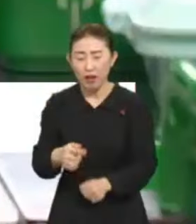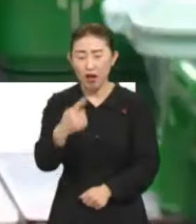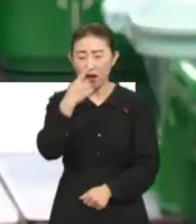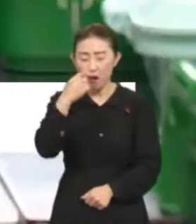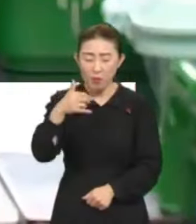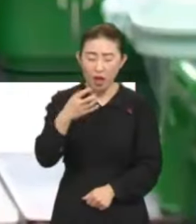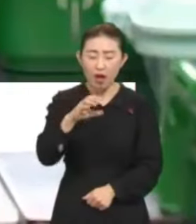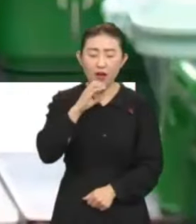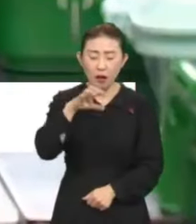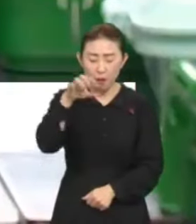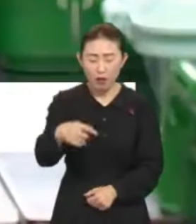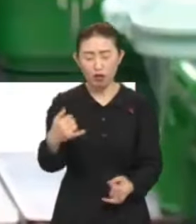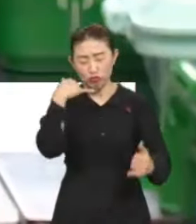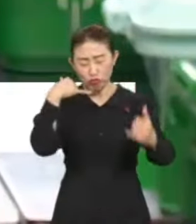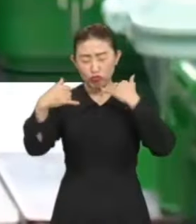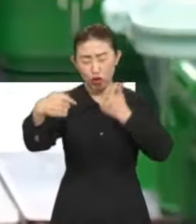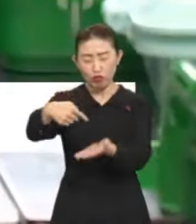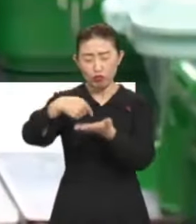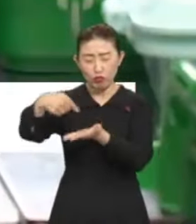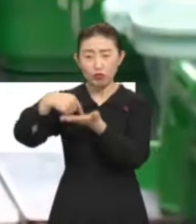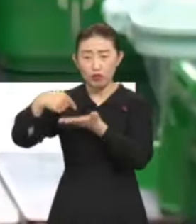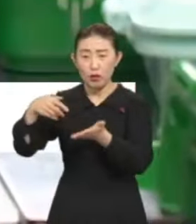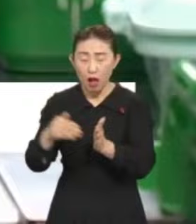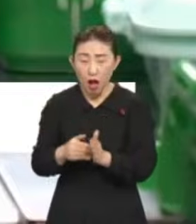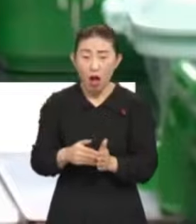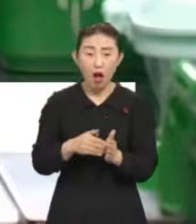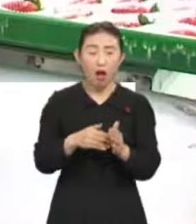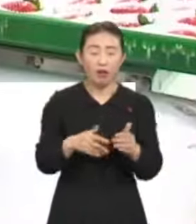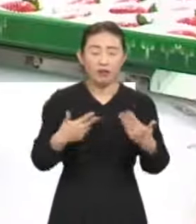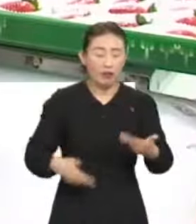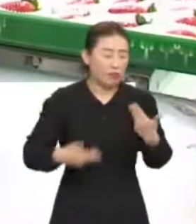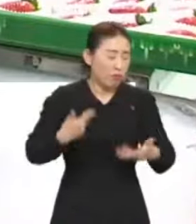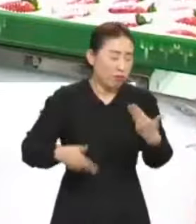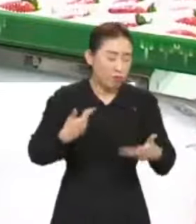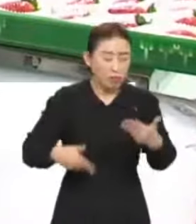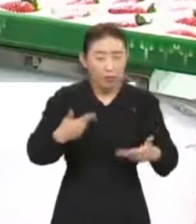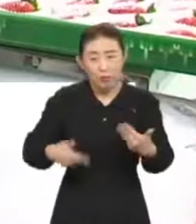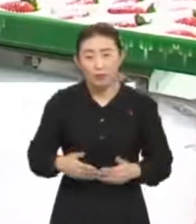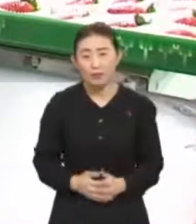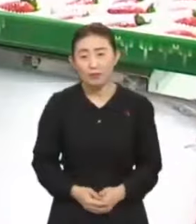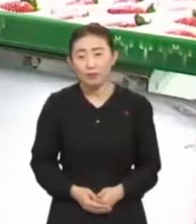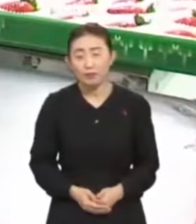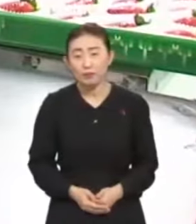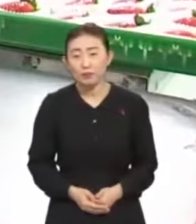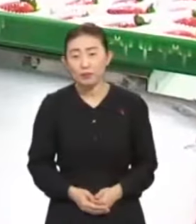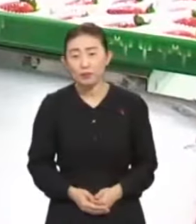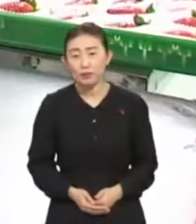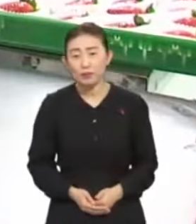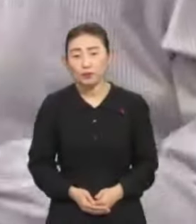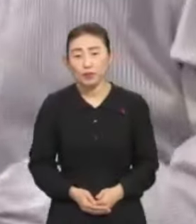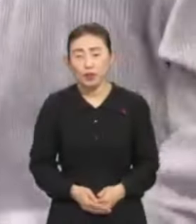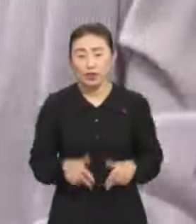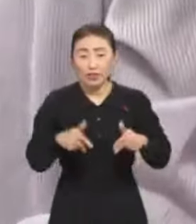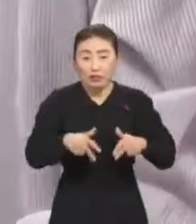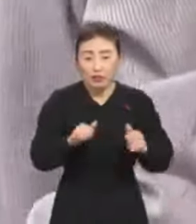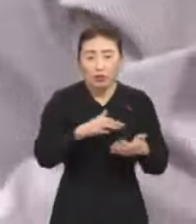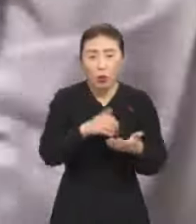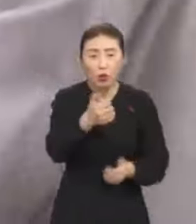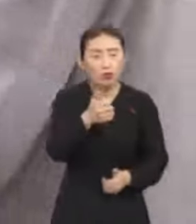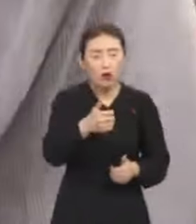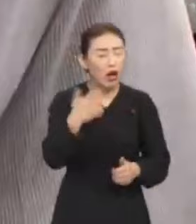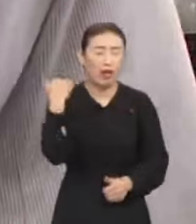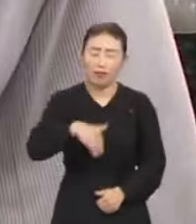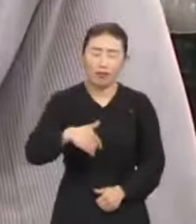전문점에서 킹스베리 주문이 밀려들면서 납품 일정을 제때 맞추기 힘든 상태입니다. 50여 명의 직원으로